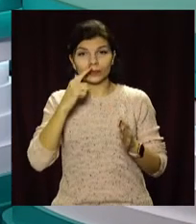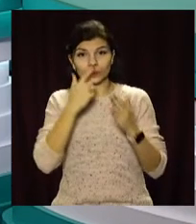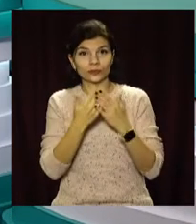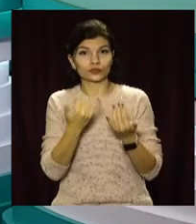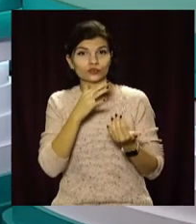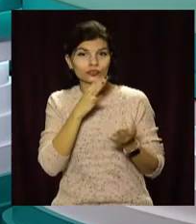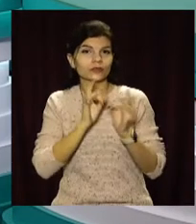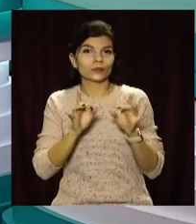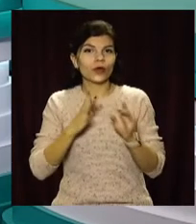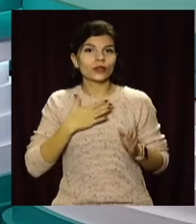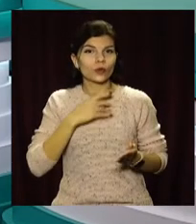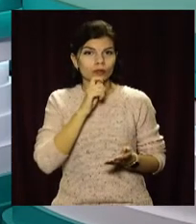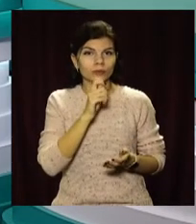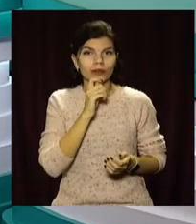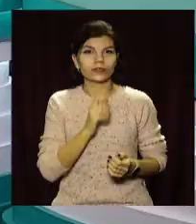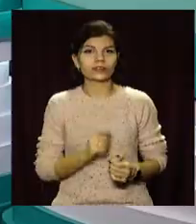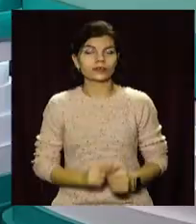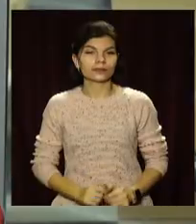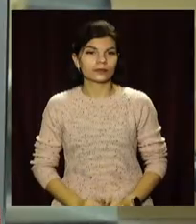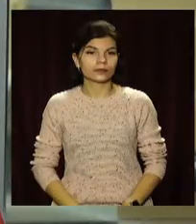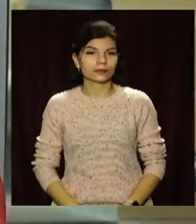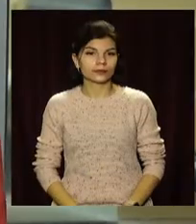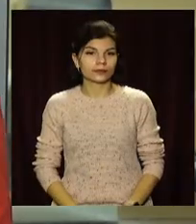найближчим часом розповідатимуть наші кореспонденти.